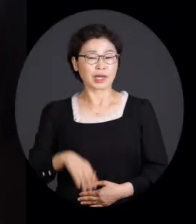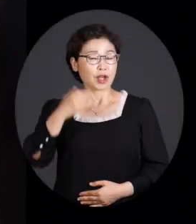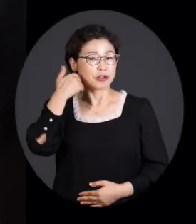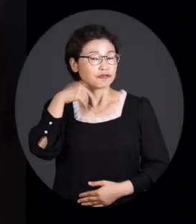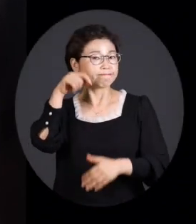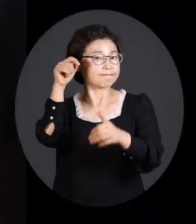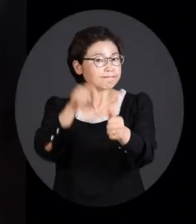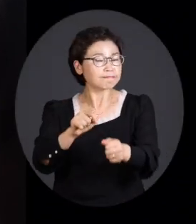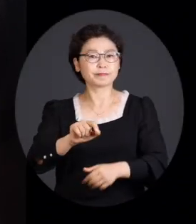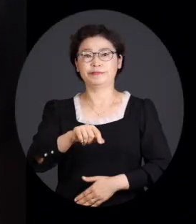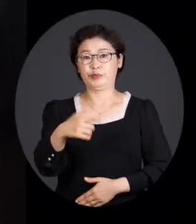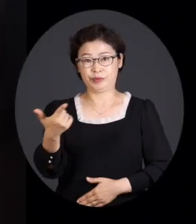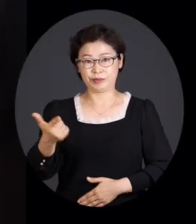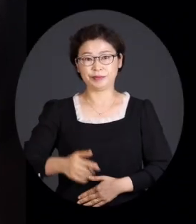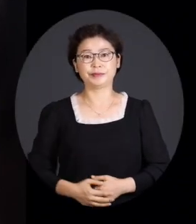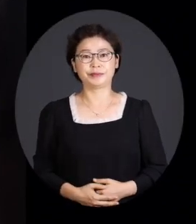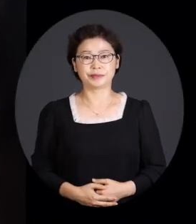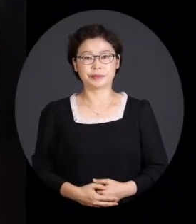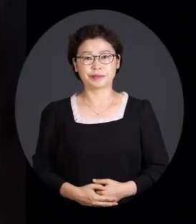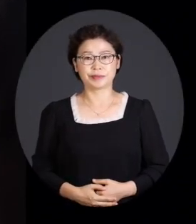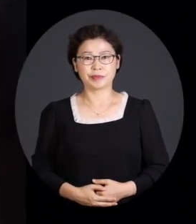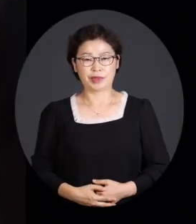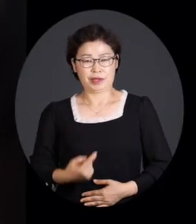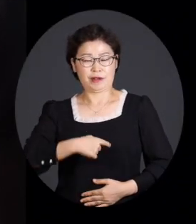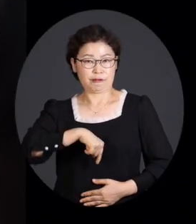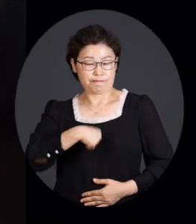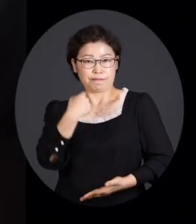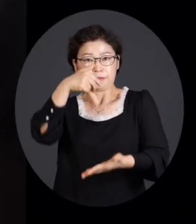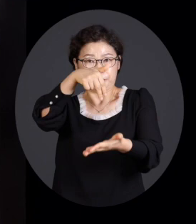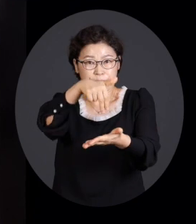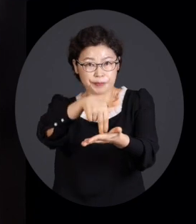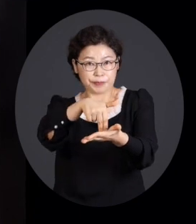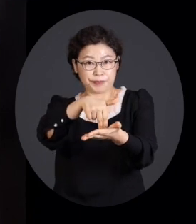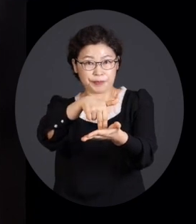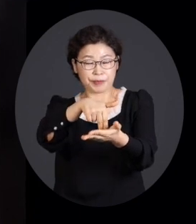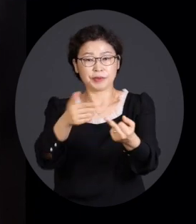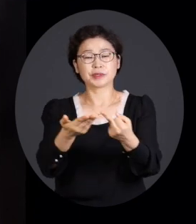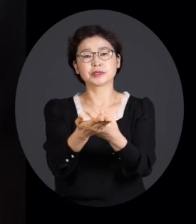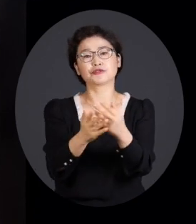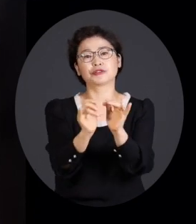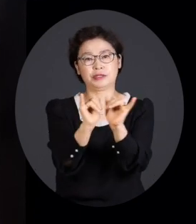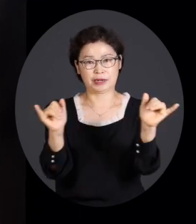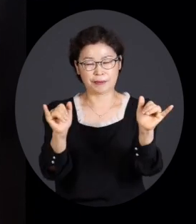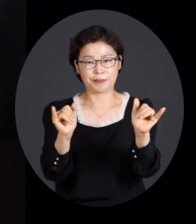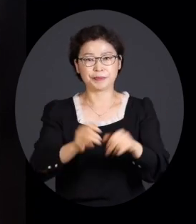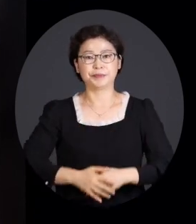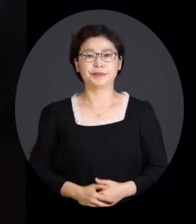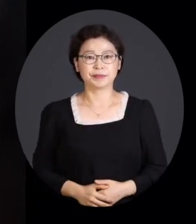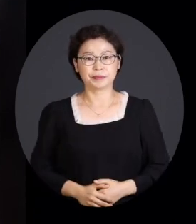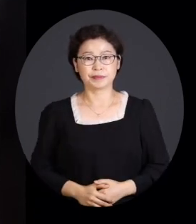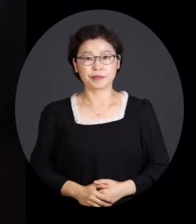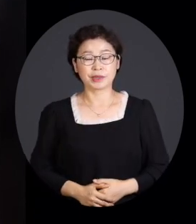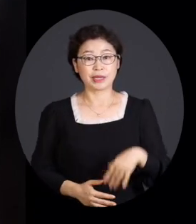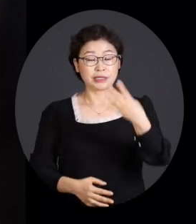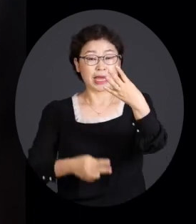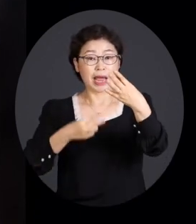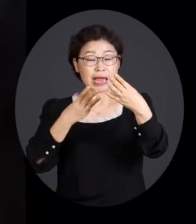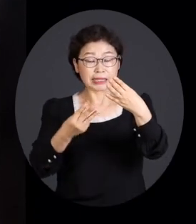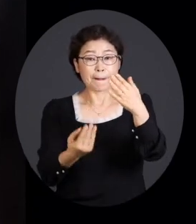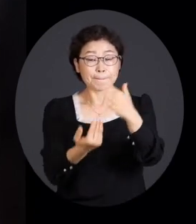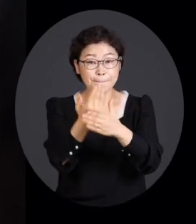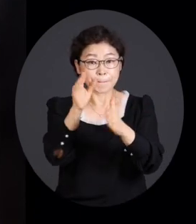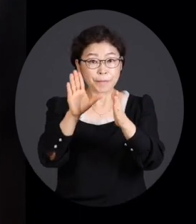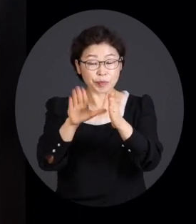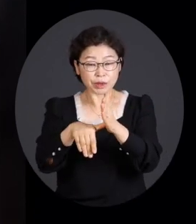누가 시킨 것도 아니었습니다. 오롯이 스스로 일어난 제주 사람들이었습니다. 4월 3일 봉기